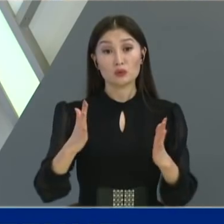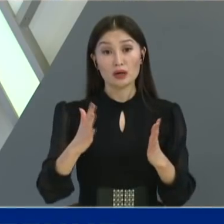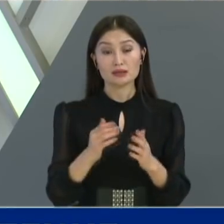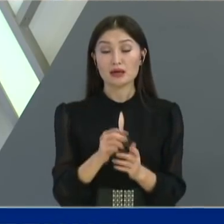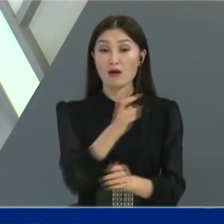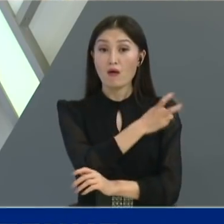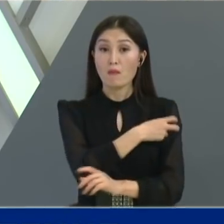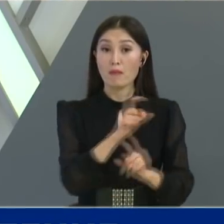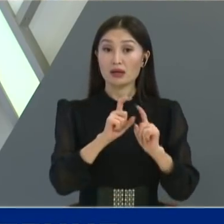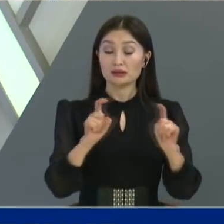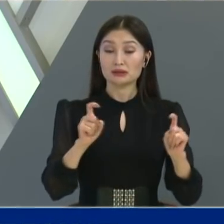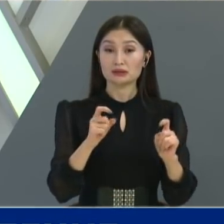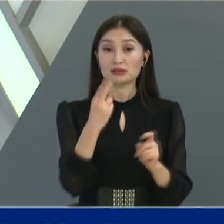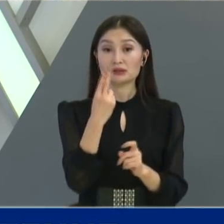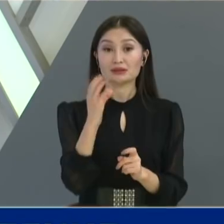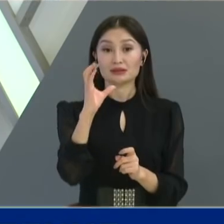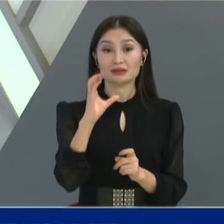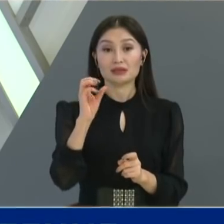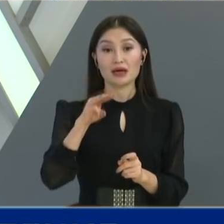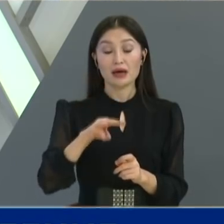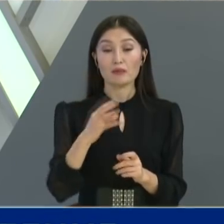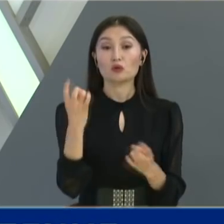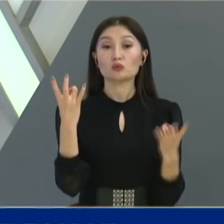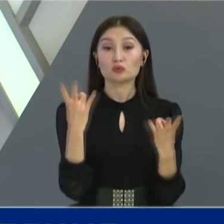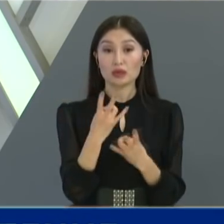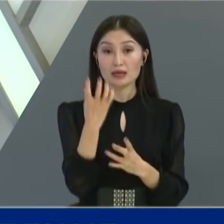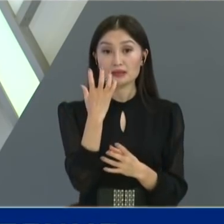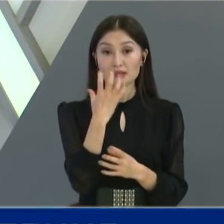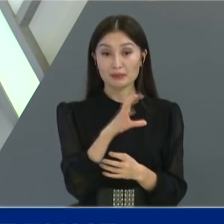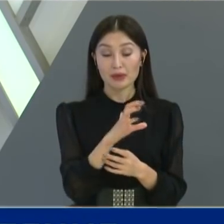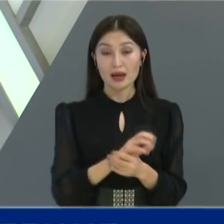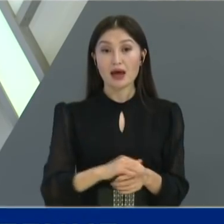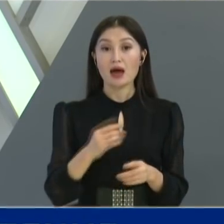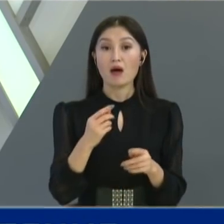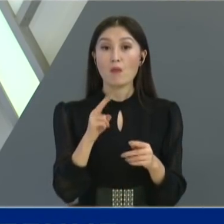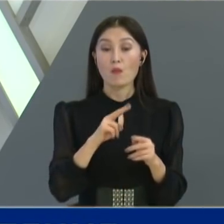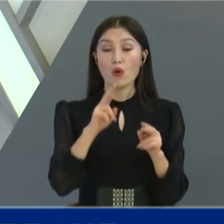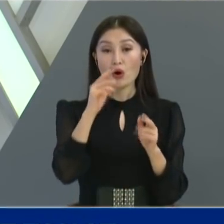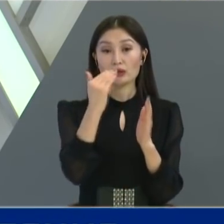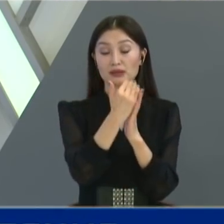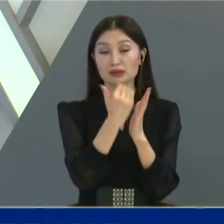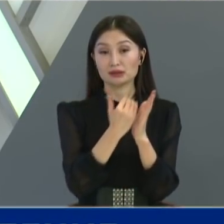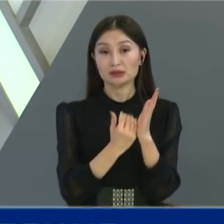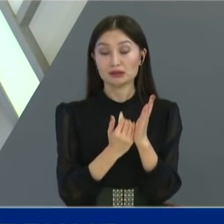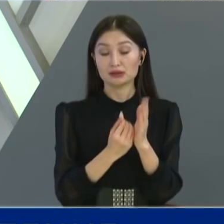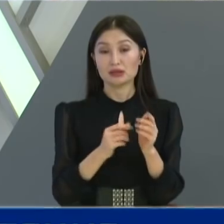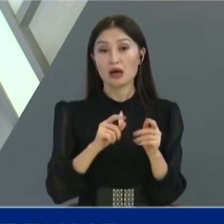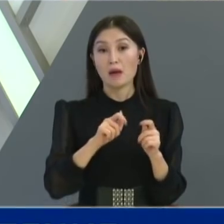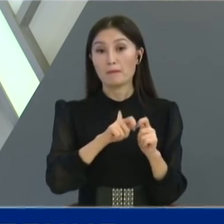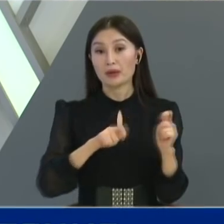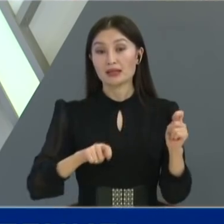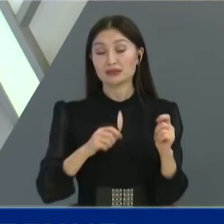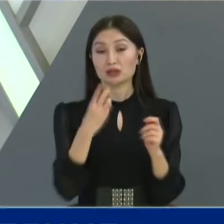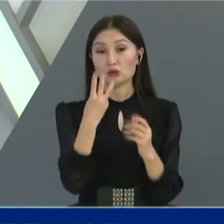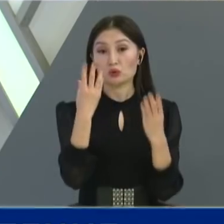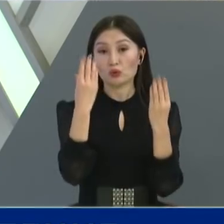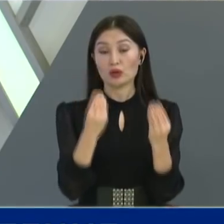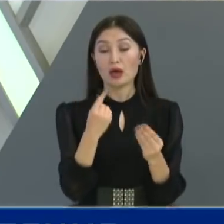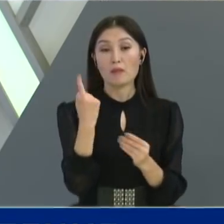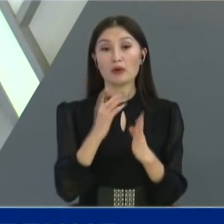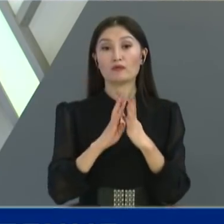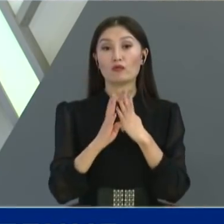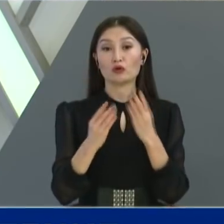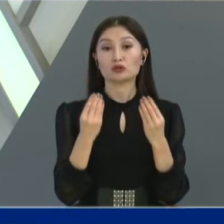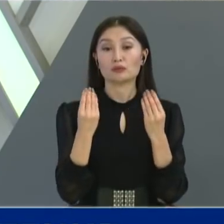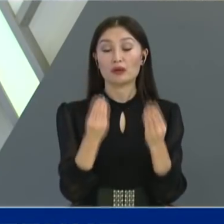ситуация. Больницы и поликлиники нуждаются в тепле. Подключение объектов по традиции продлится в течение 3 дней. В первую очередь тепло будут